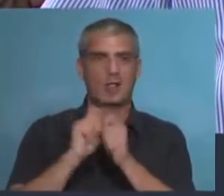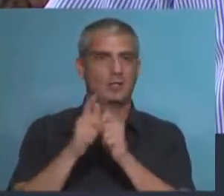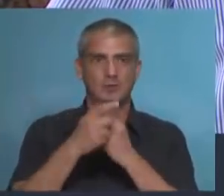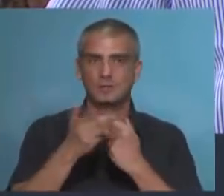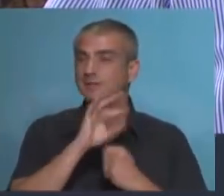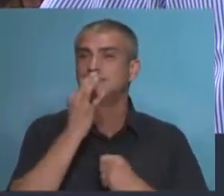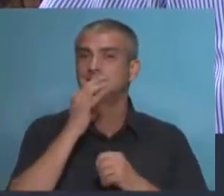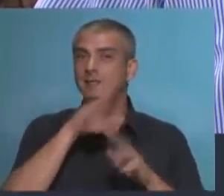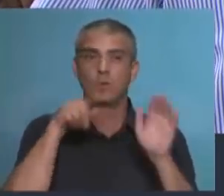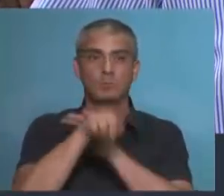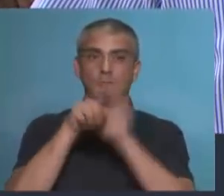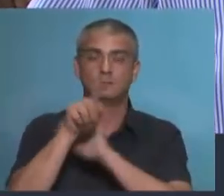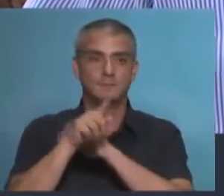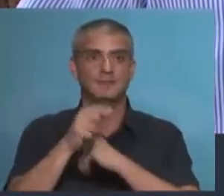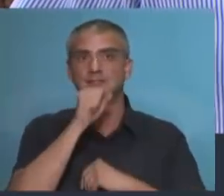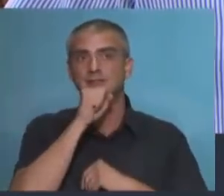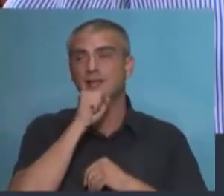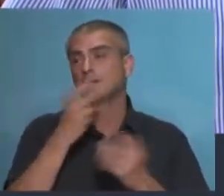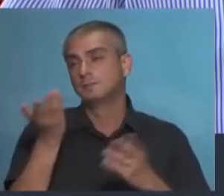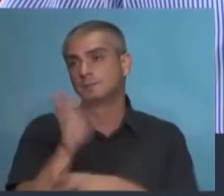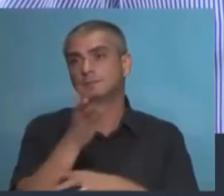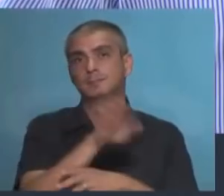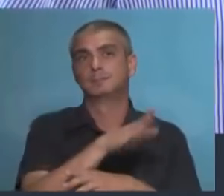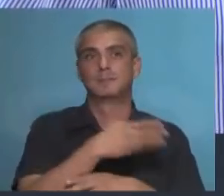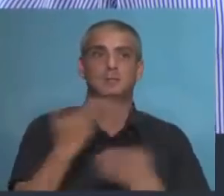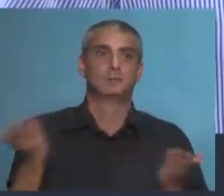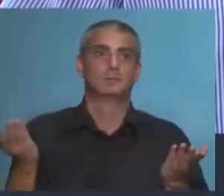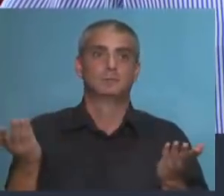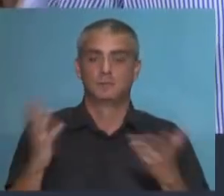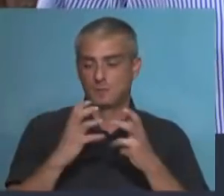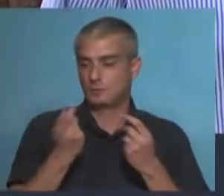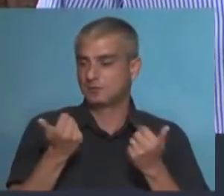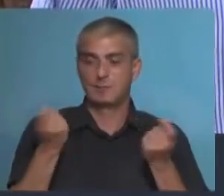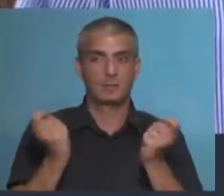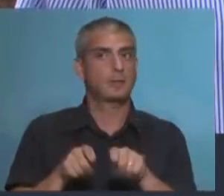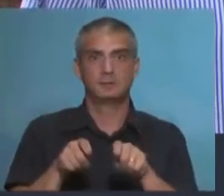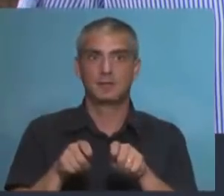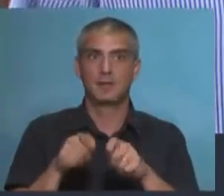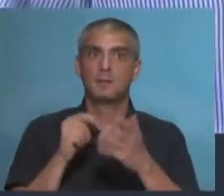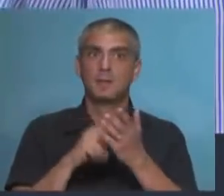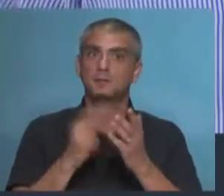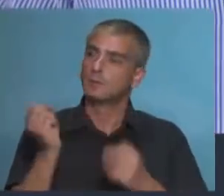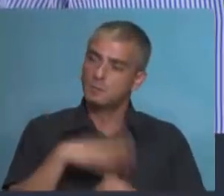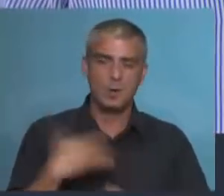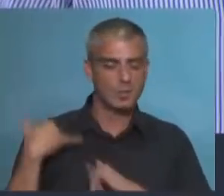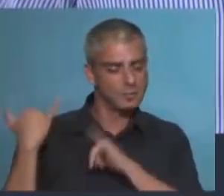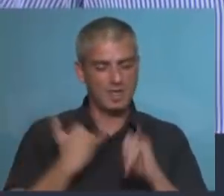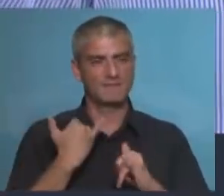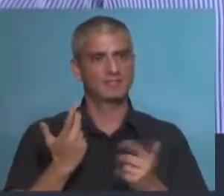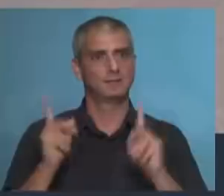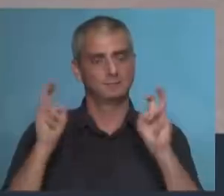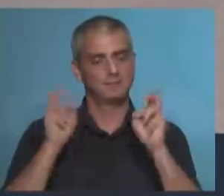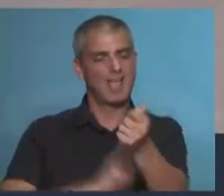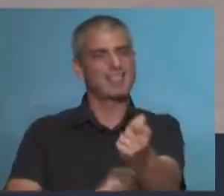כל הצעירים ברחו, הזקנים הלכו בדרך כל בשר, והקיבוץ כמעט ונסגר. ולכן באו ואמרו, בואו נביא דם